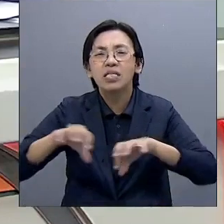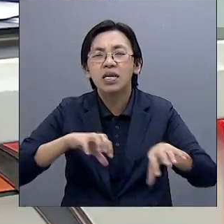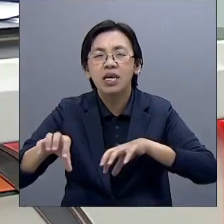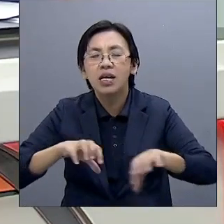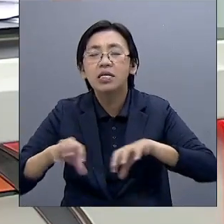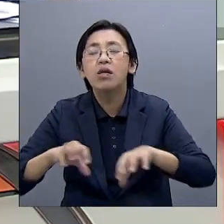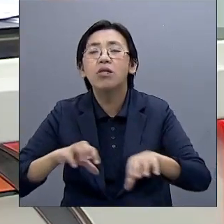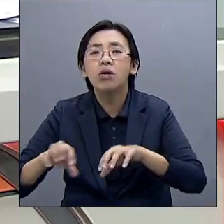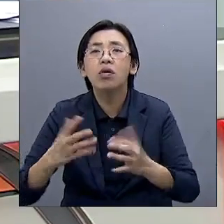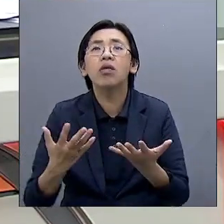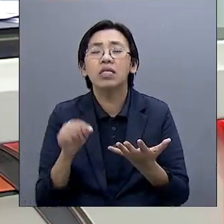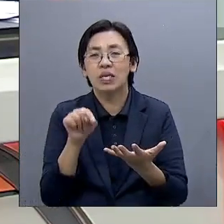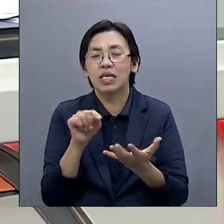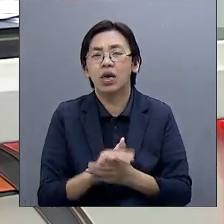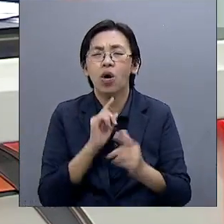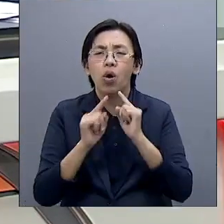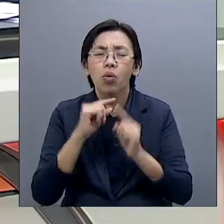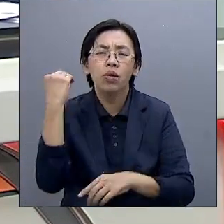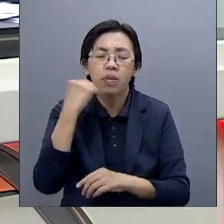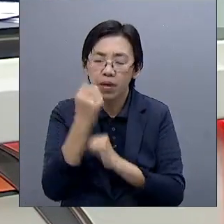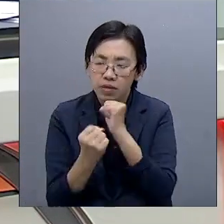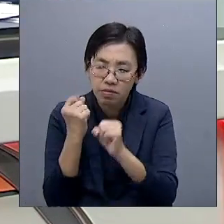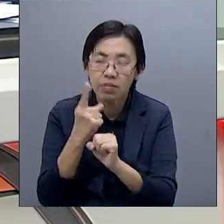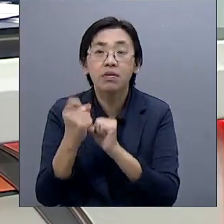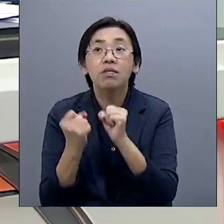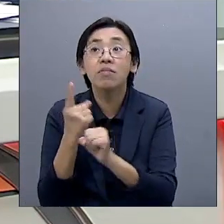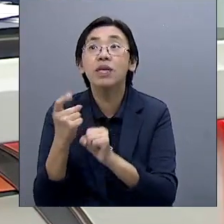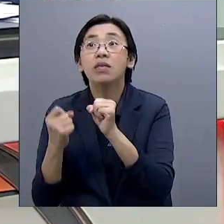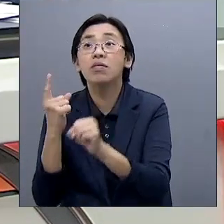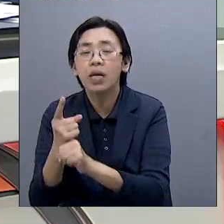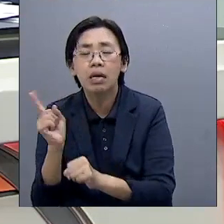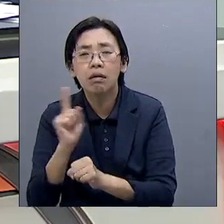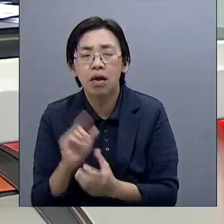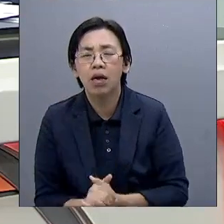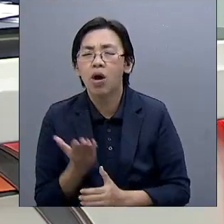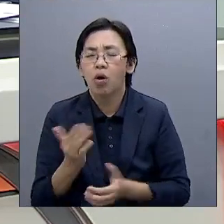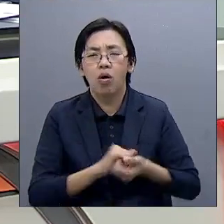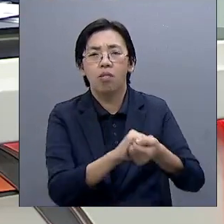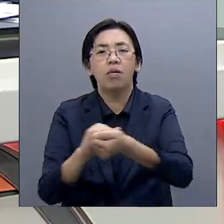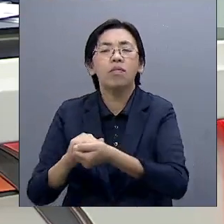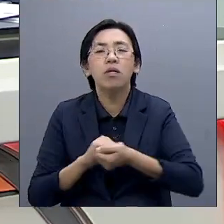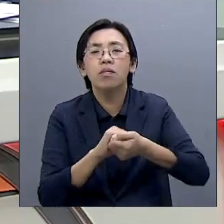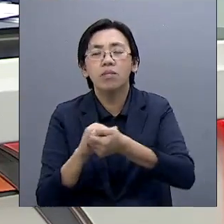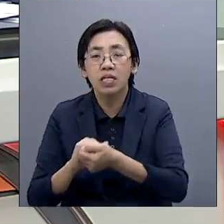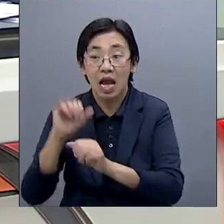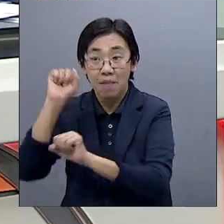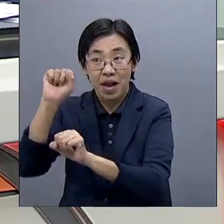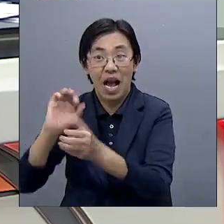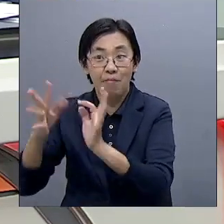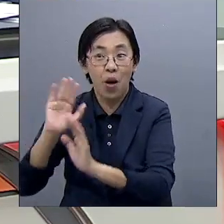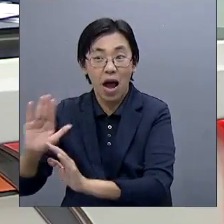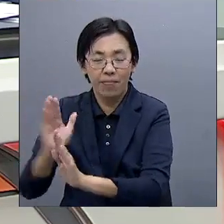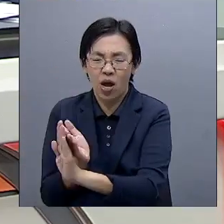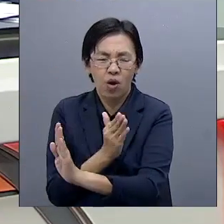เพลิงในพื้นที่เนี่ยเป็นเรื่องที่พูดคุยกันมาทุกปีนะคะนำไปสู่เรื่องของการขอความร่วมมือก่อนที่จะประกาศห้ามเผาค่ะ